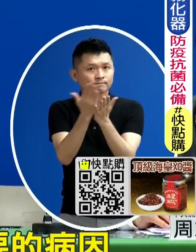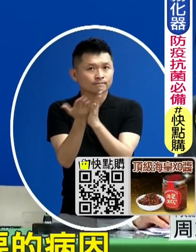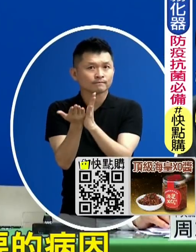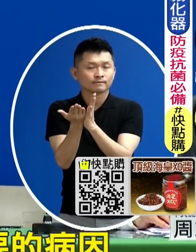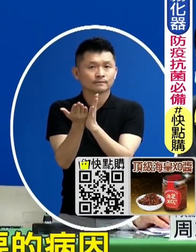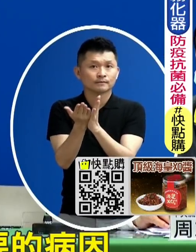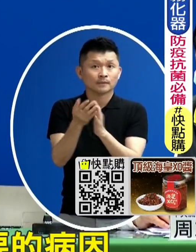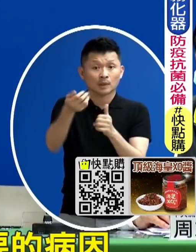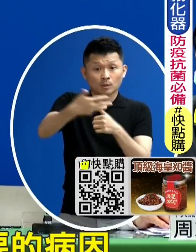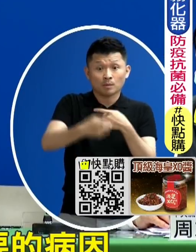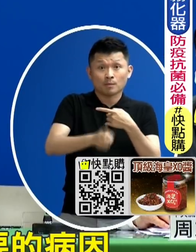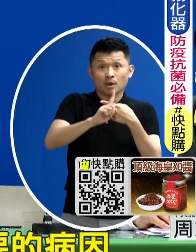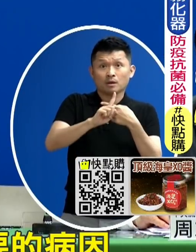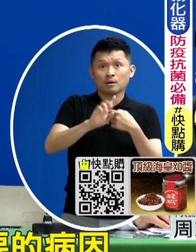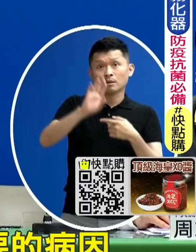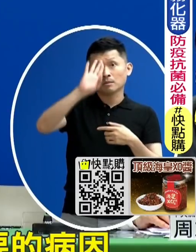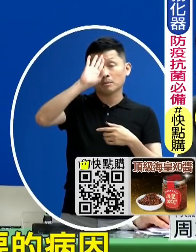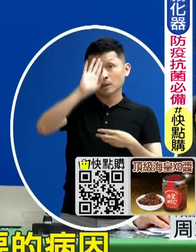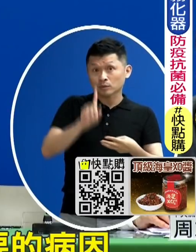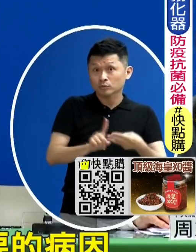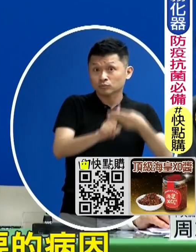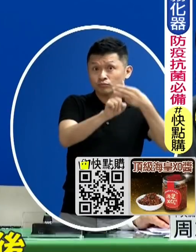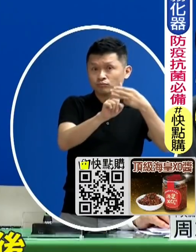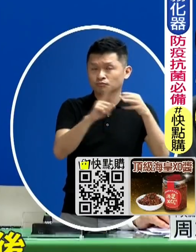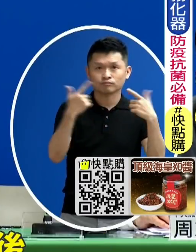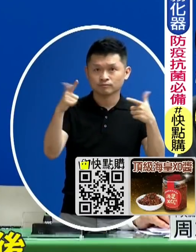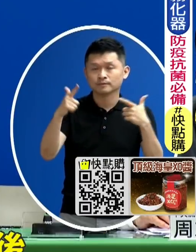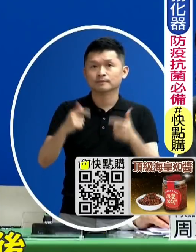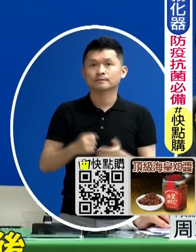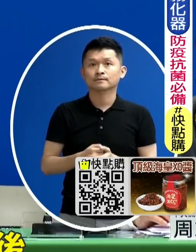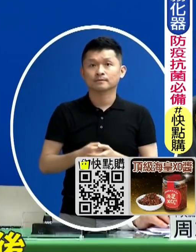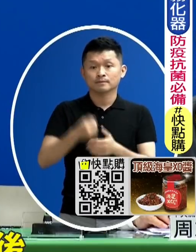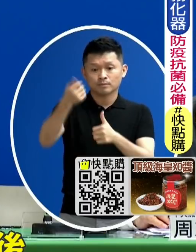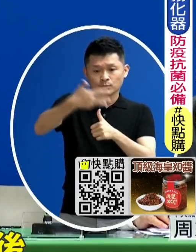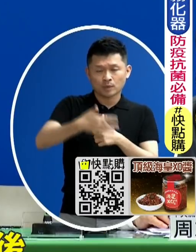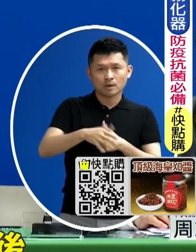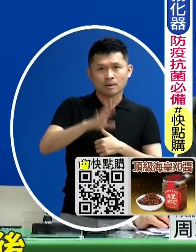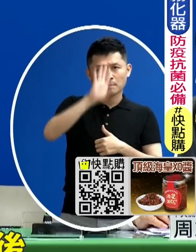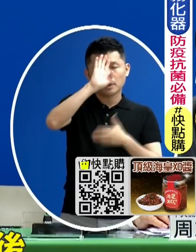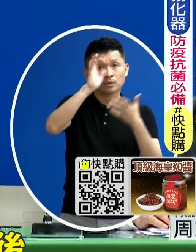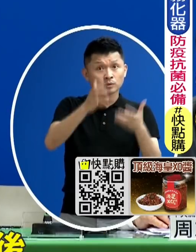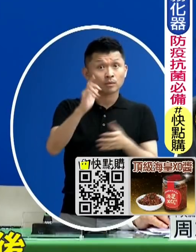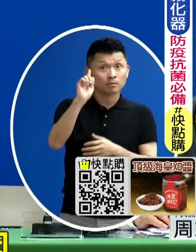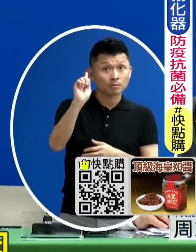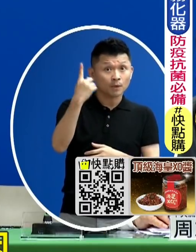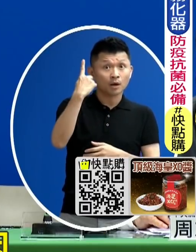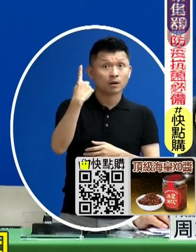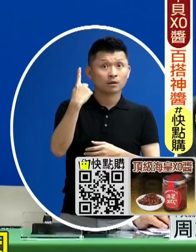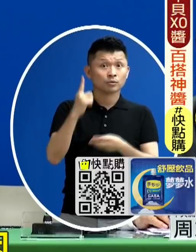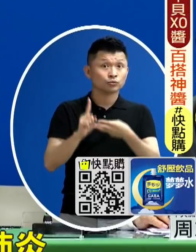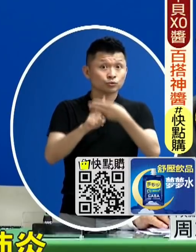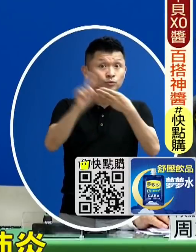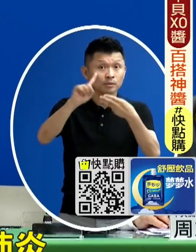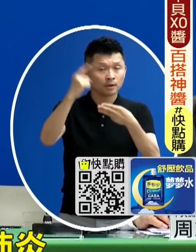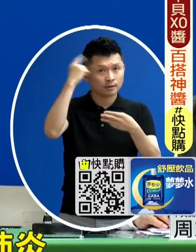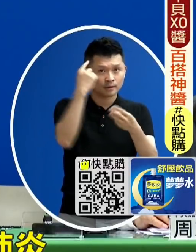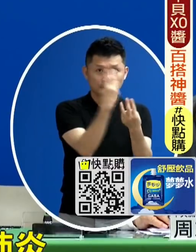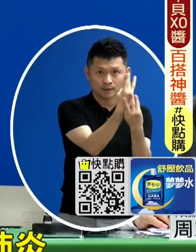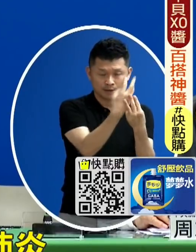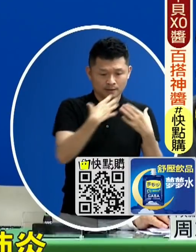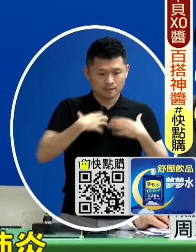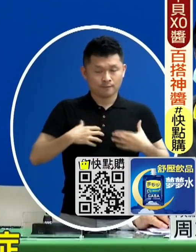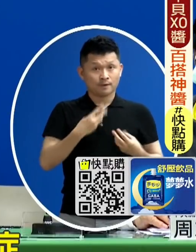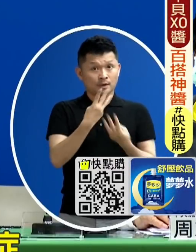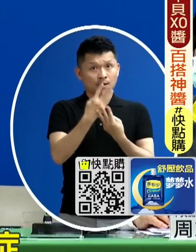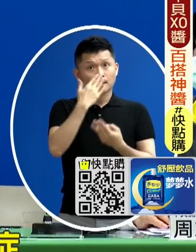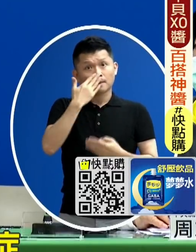是染疫之后主要的这个病因，一般来讲染疫之后主要重症的原因还是集中在就是脑炎、肺炎